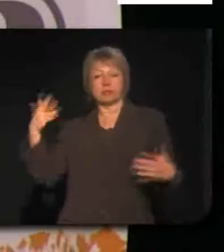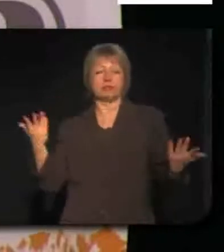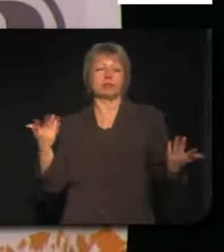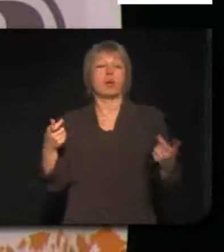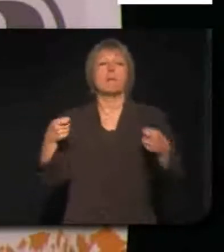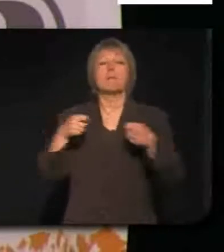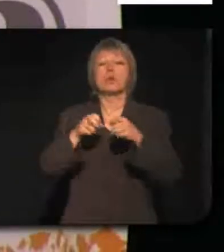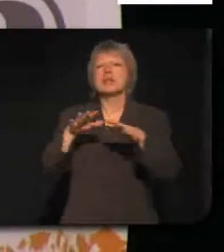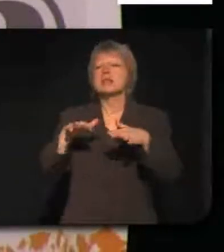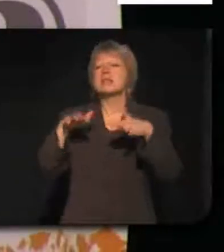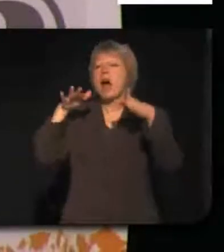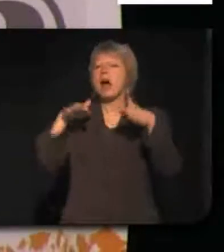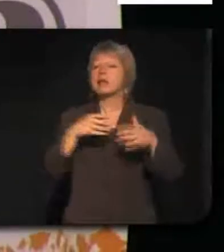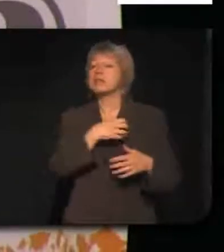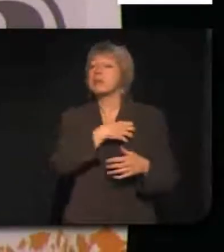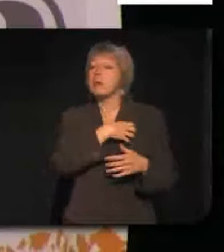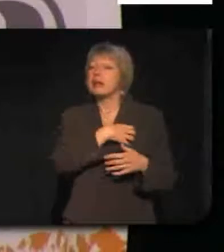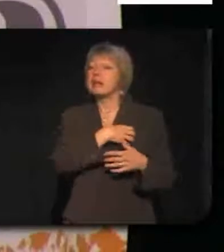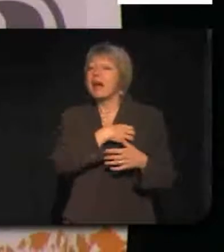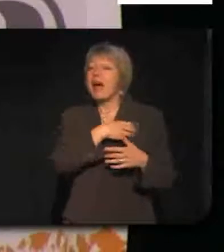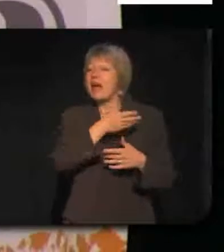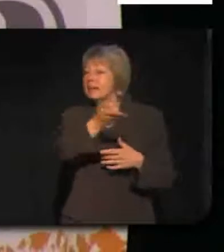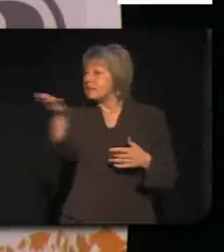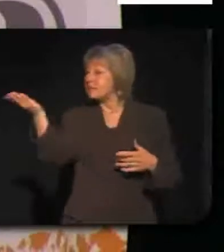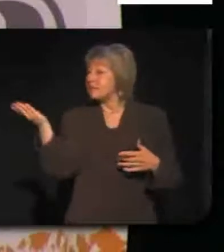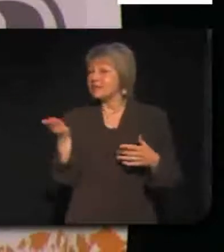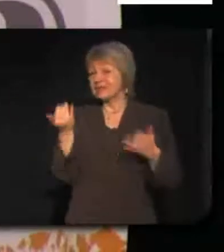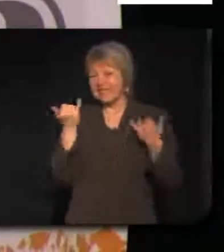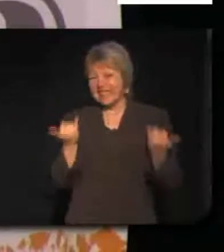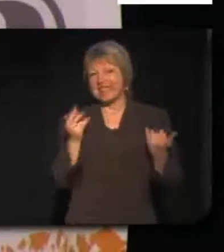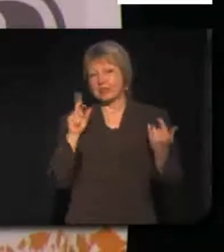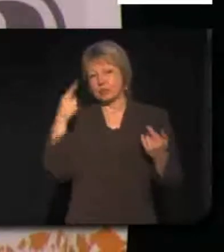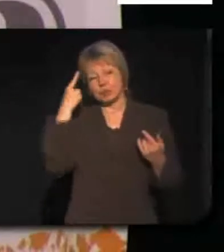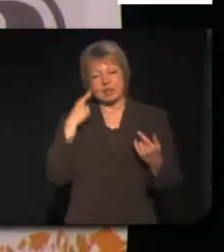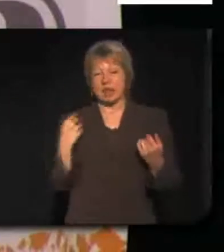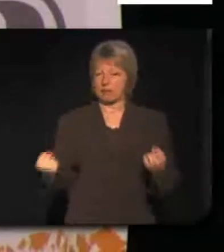die müsst ihr euch jetzt erst einmal nervlich leisten können